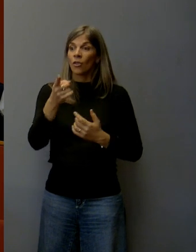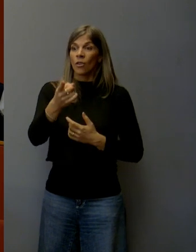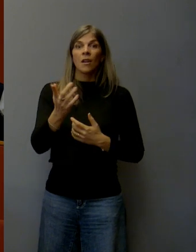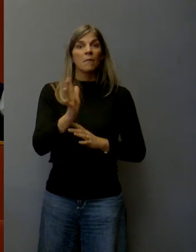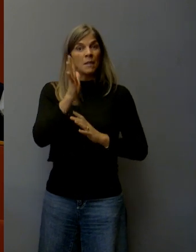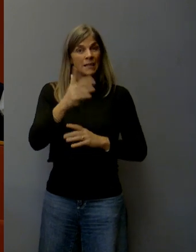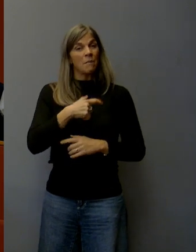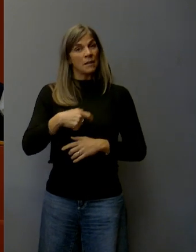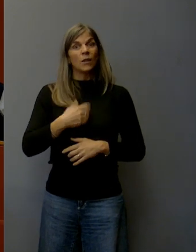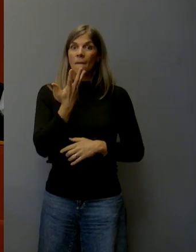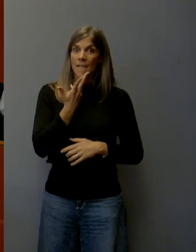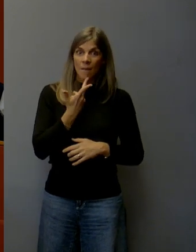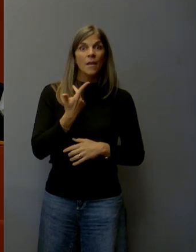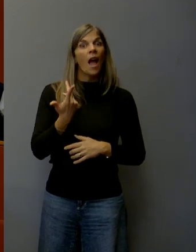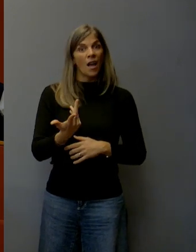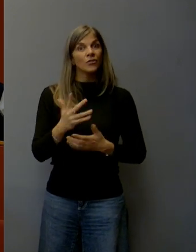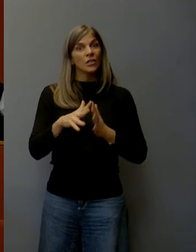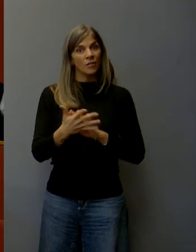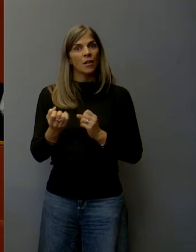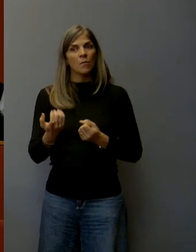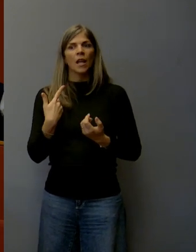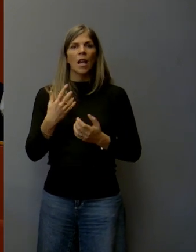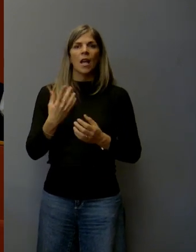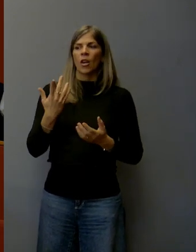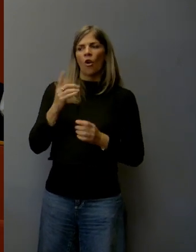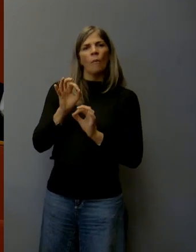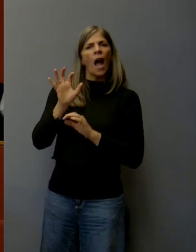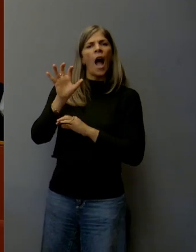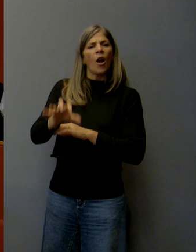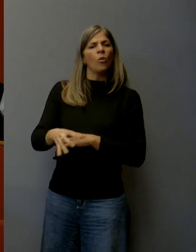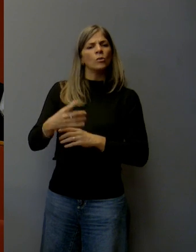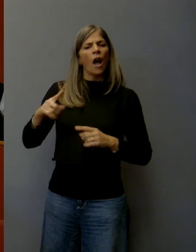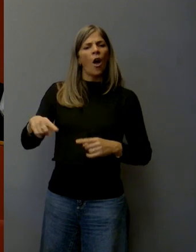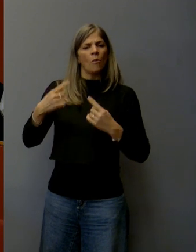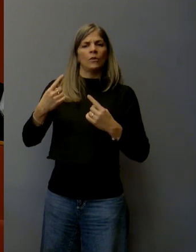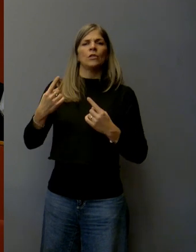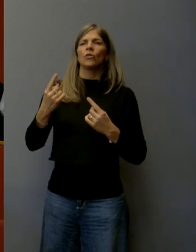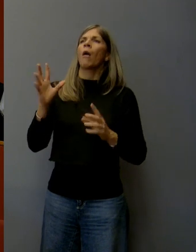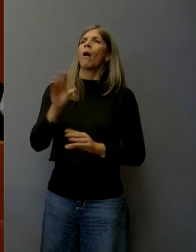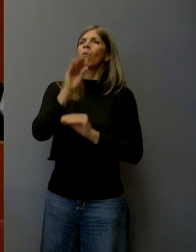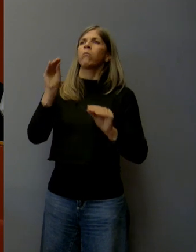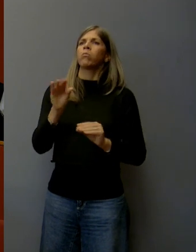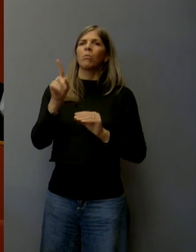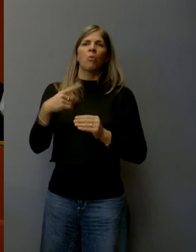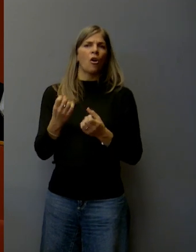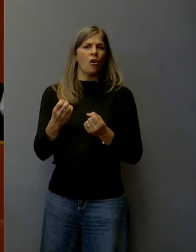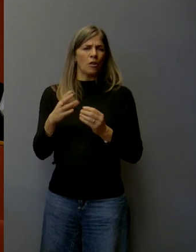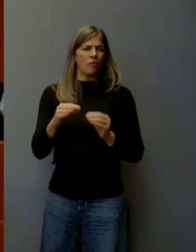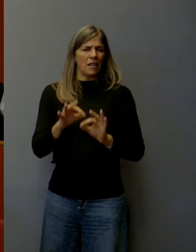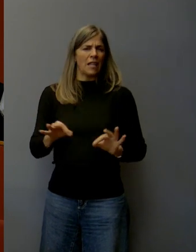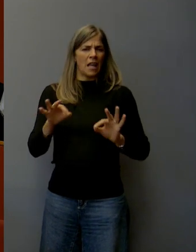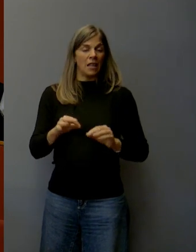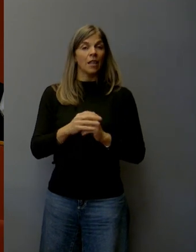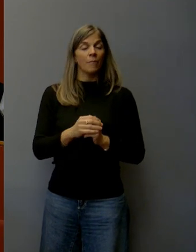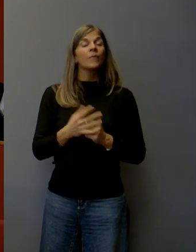molto spesso accusa L'opposizione di essere quella che parla ma che non fa bene lo strumento del bilancio di